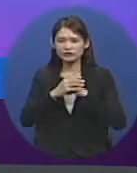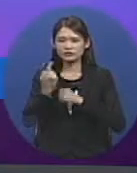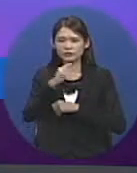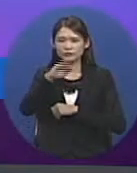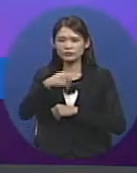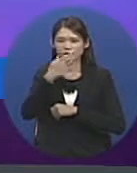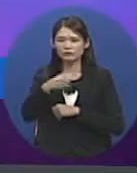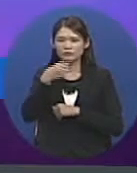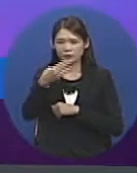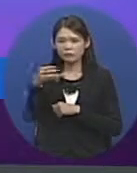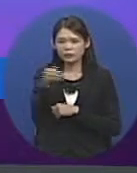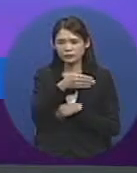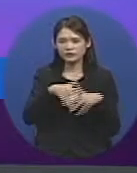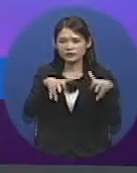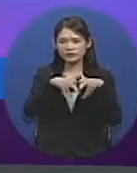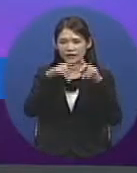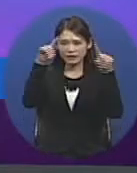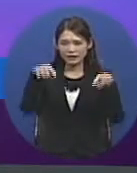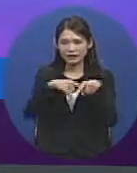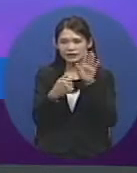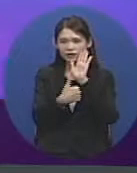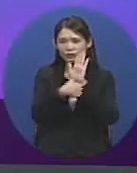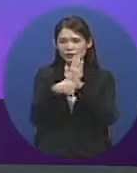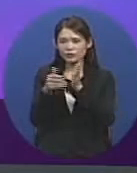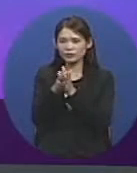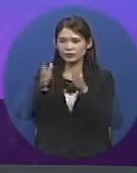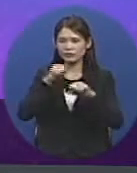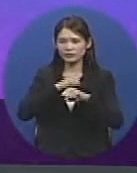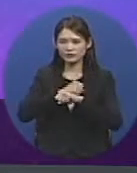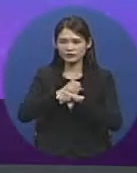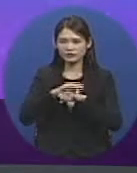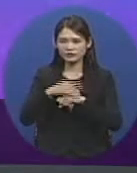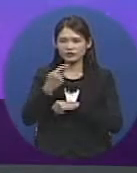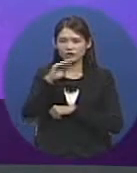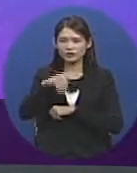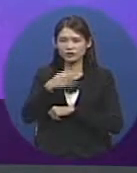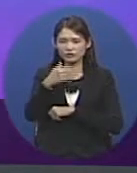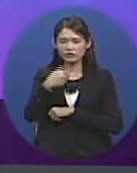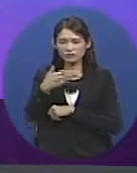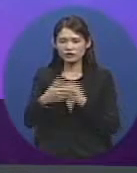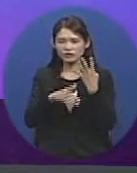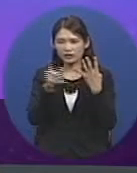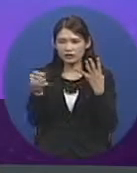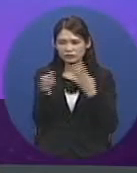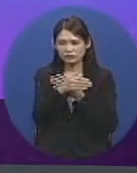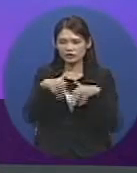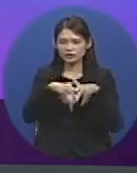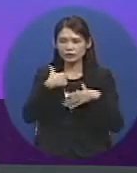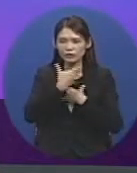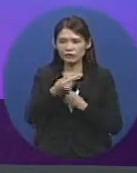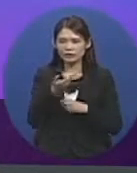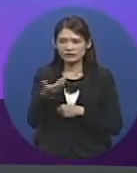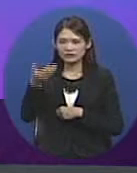1993년부터 장애인 자동차 표지 제도를 도입하여 1998년 4월부터 장애인 편의증진법에 따라